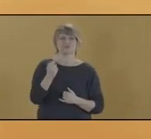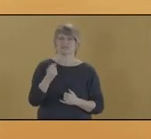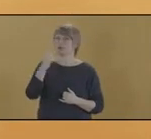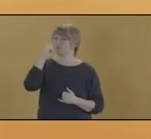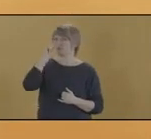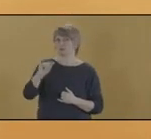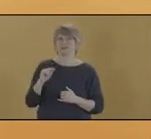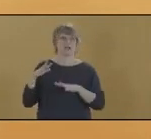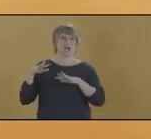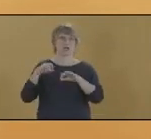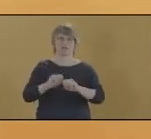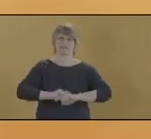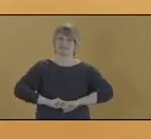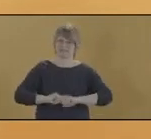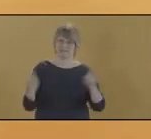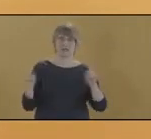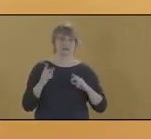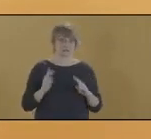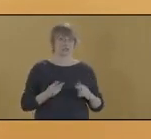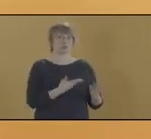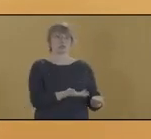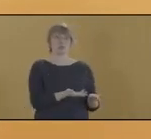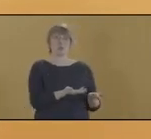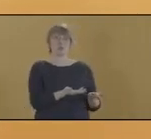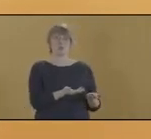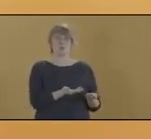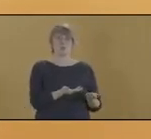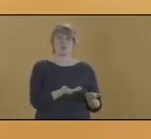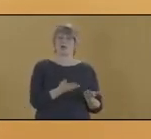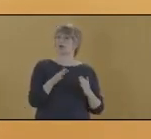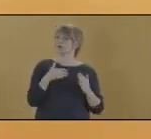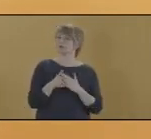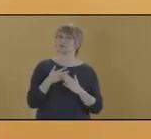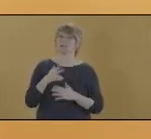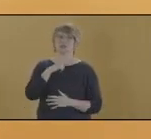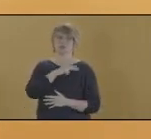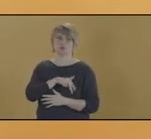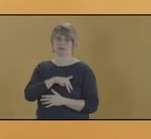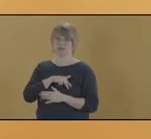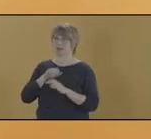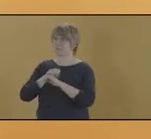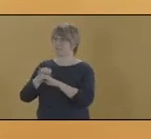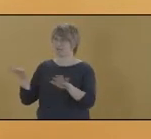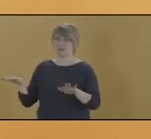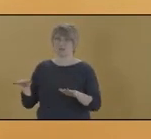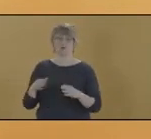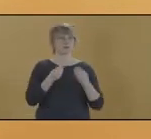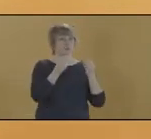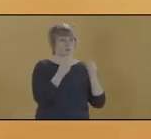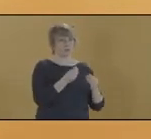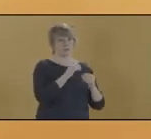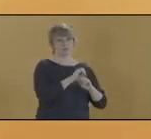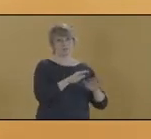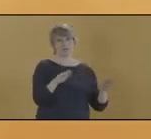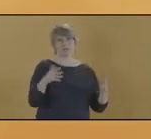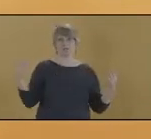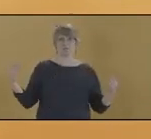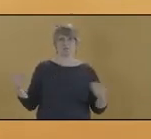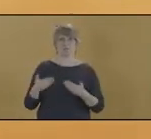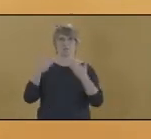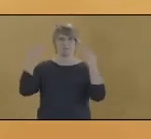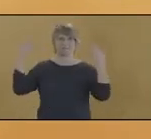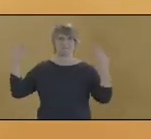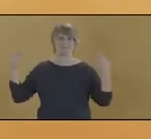Putin nicht angreifen wird. Und da sieht man auch schon die Diskrepanz zwischen sozialen Medien und klassischen Medien.